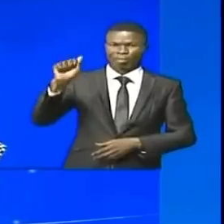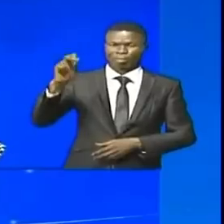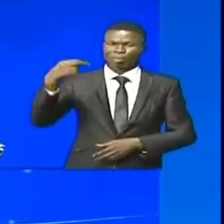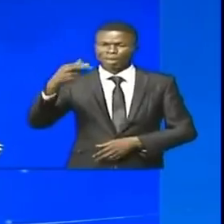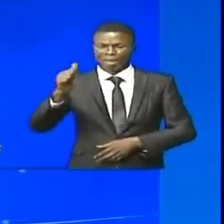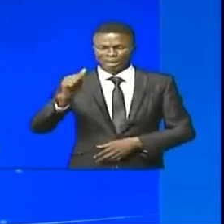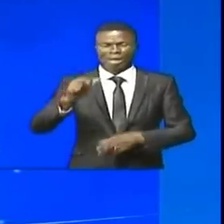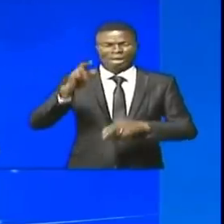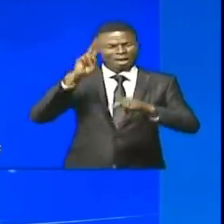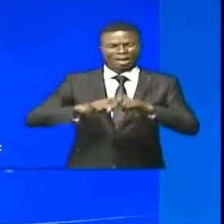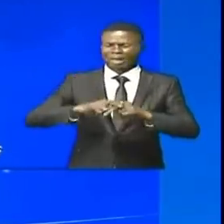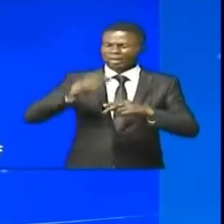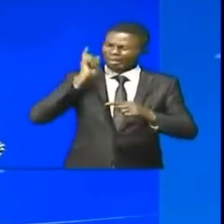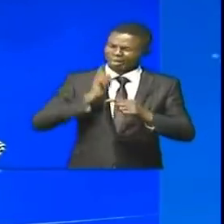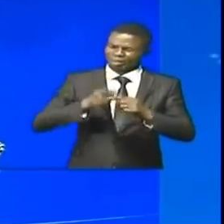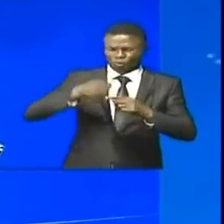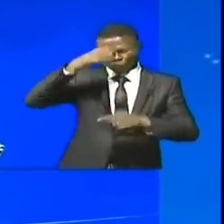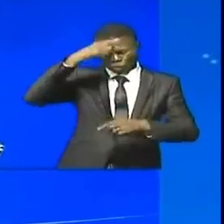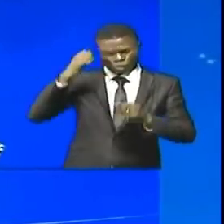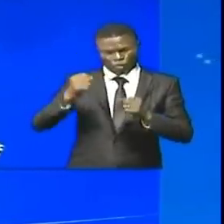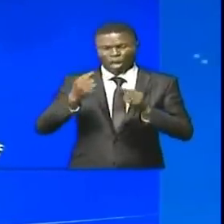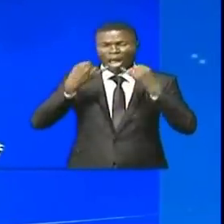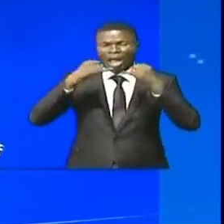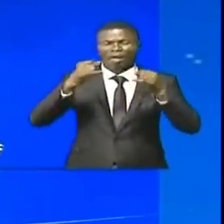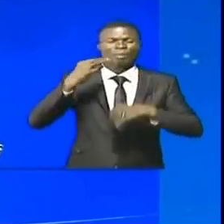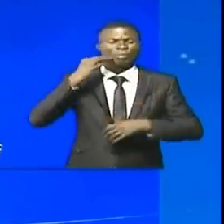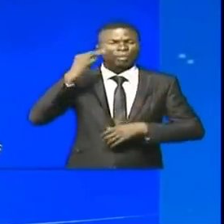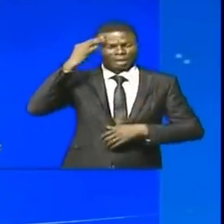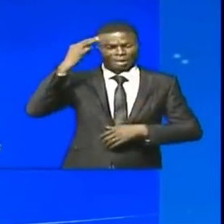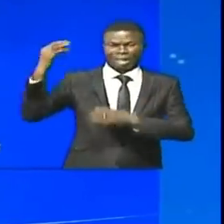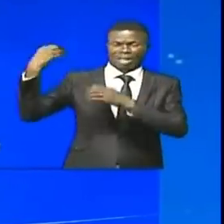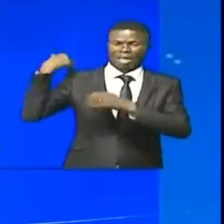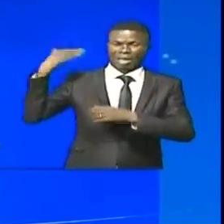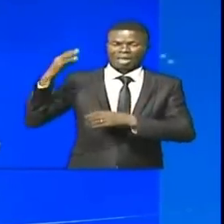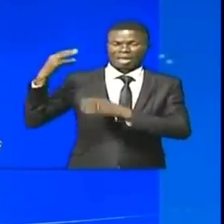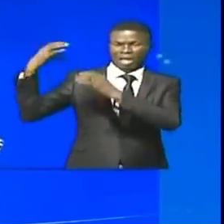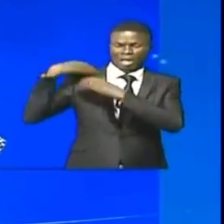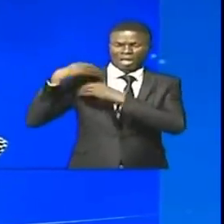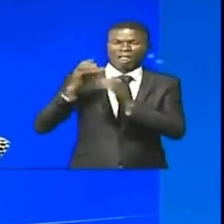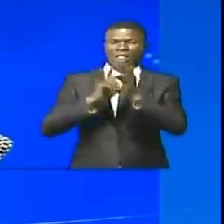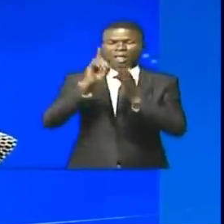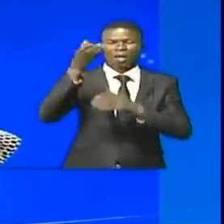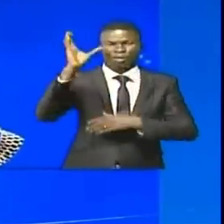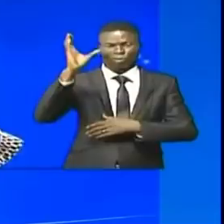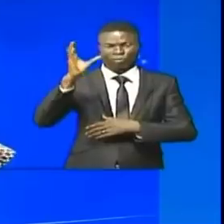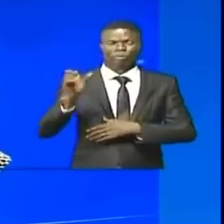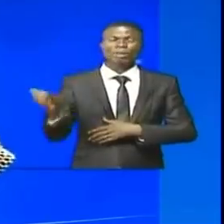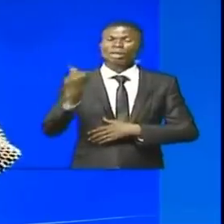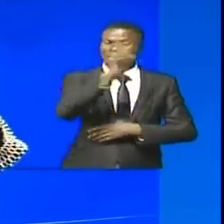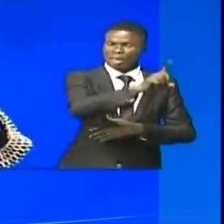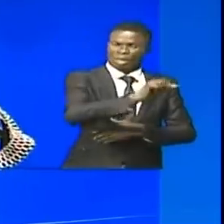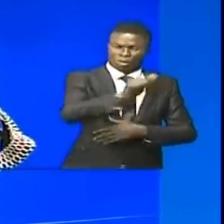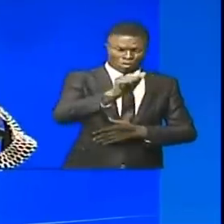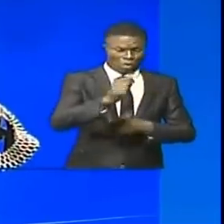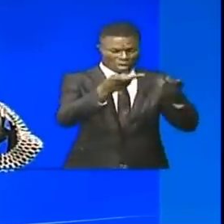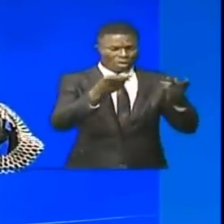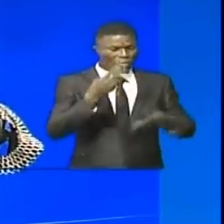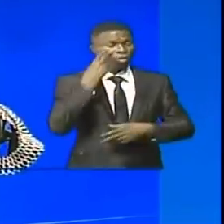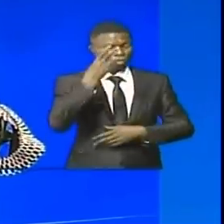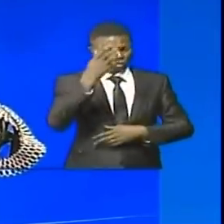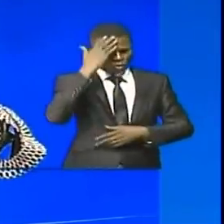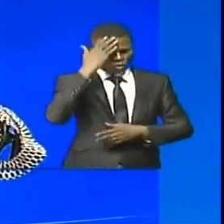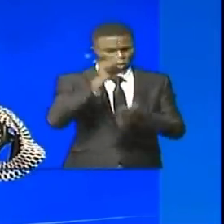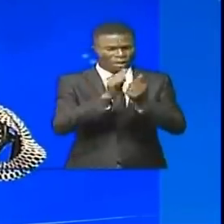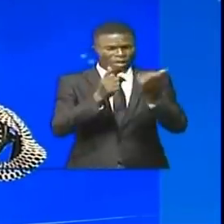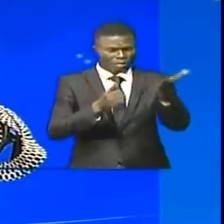des conditions précaires informé le ministre d'état en charge du développement rural françois roubaud a étalé sur les sites pour s'enquérir de la